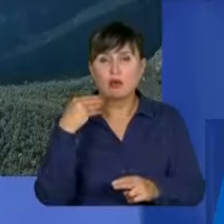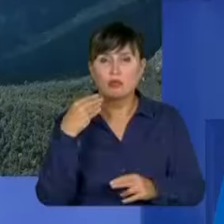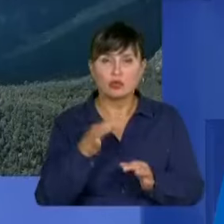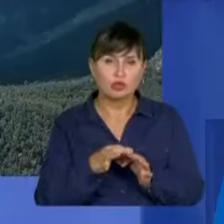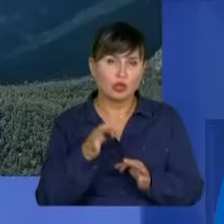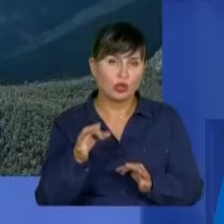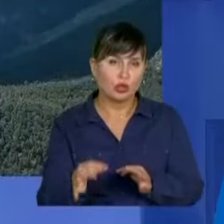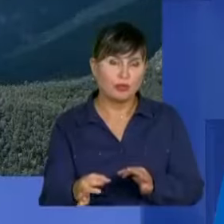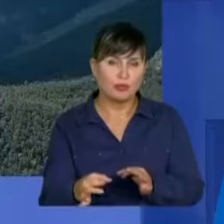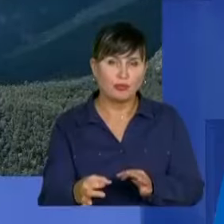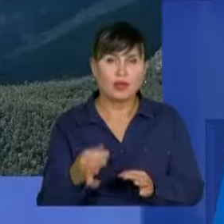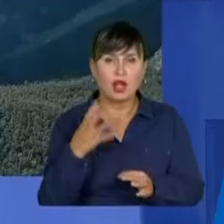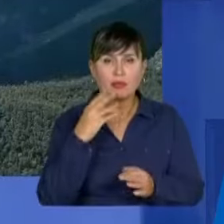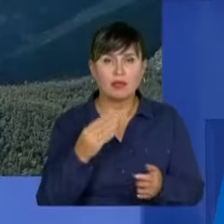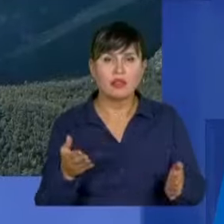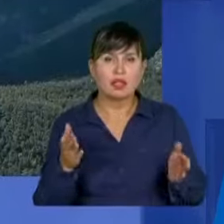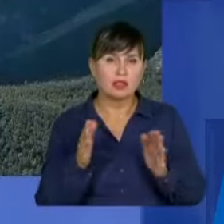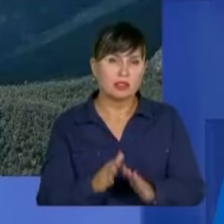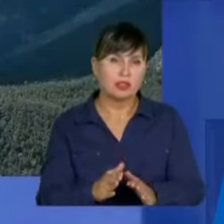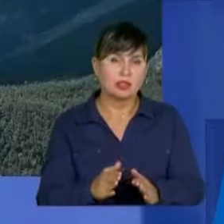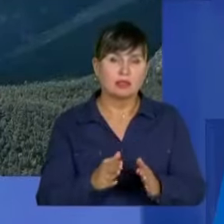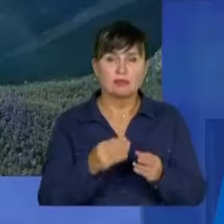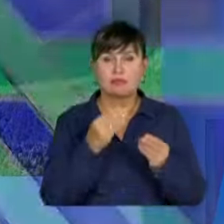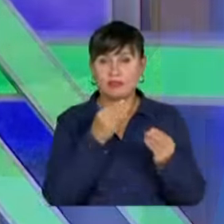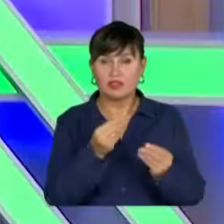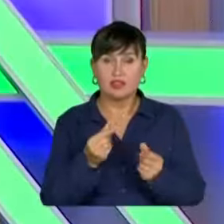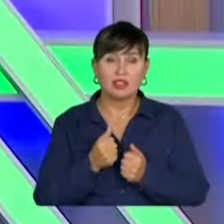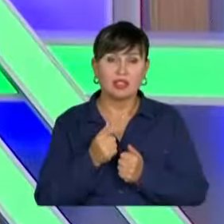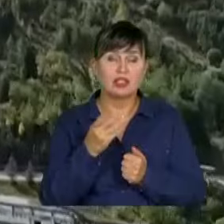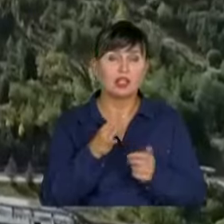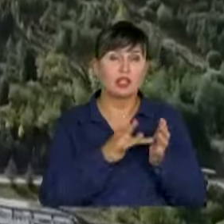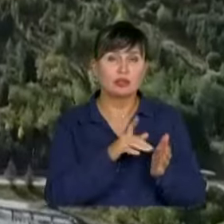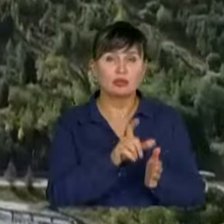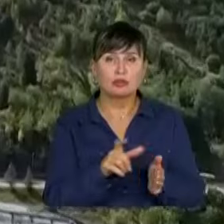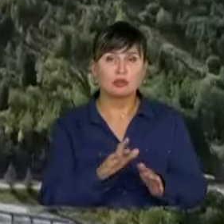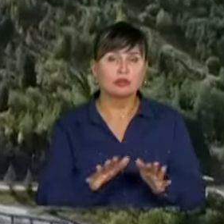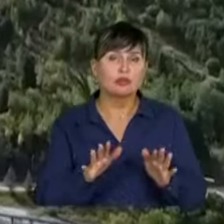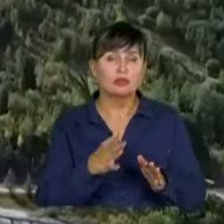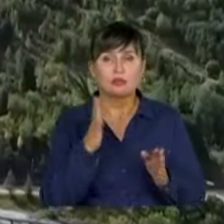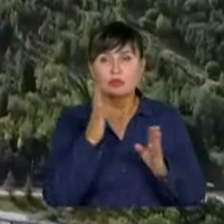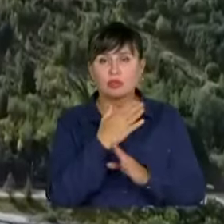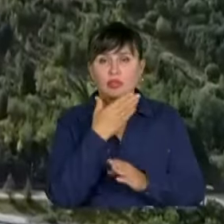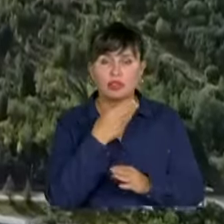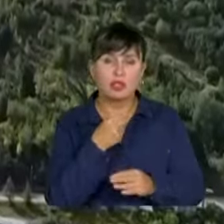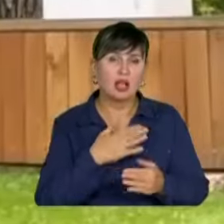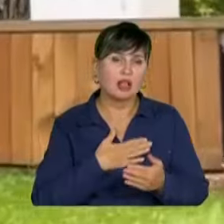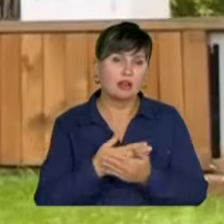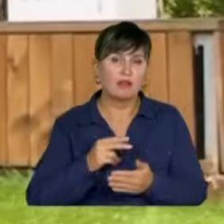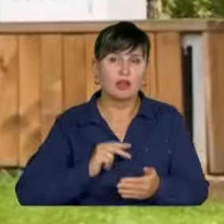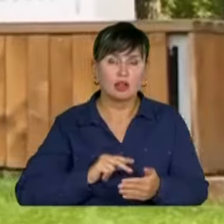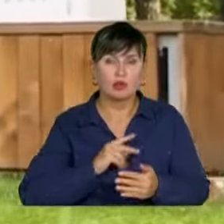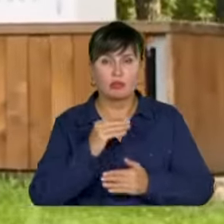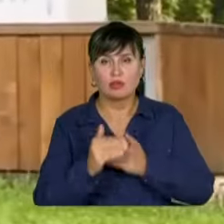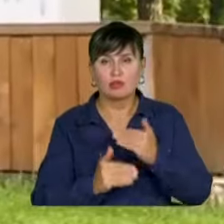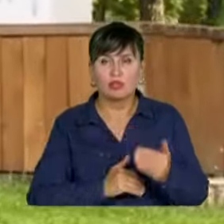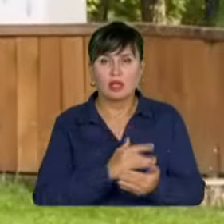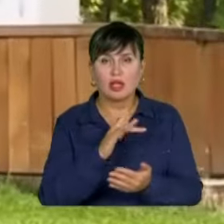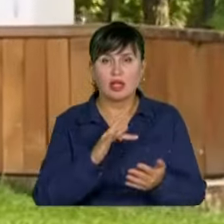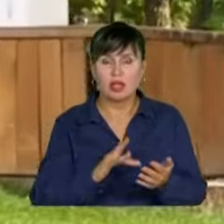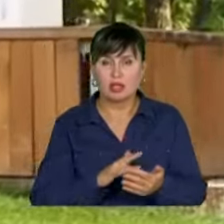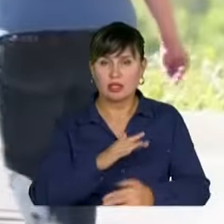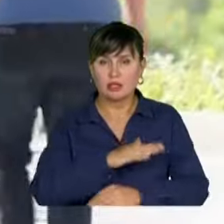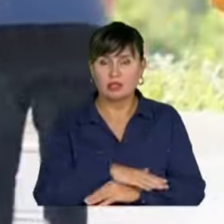области. Алматы остается привлекательным для туристов не только благодаря своим природным красотам, но и активной работе по продвижению городских